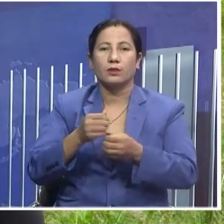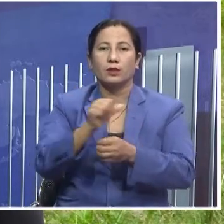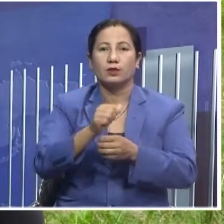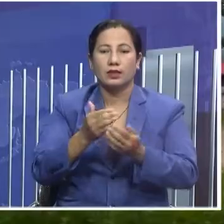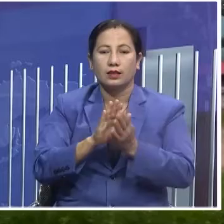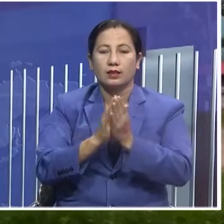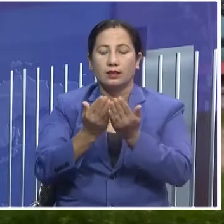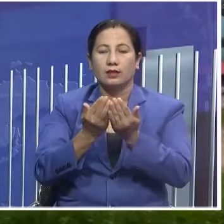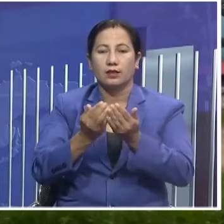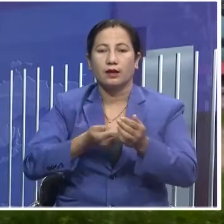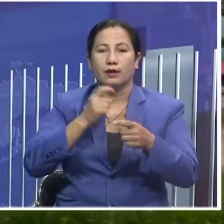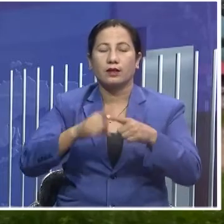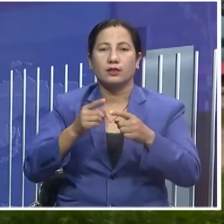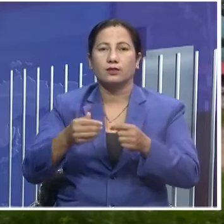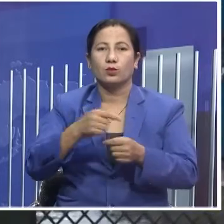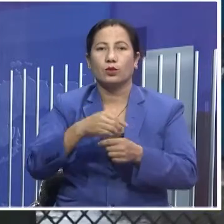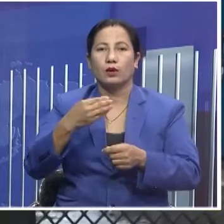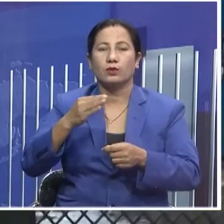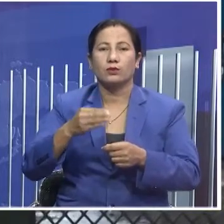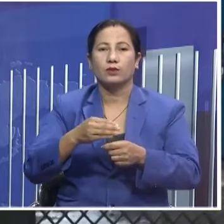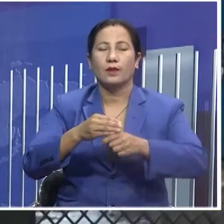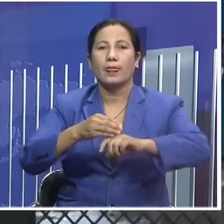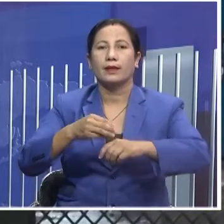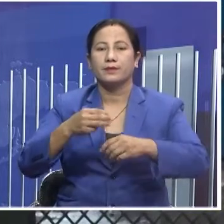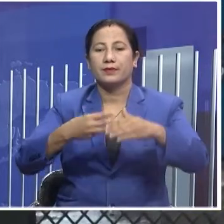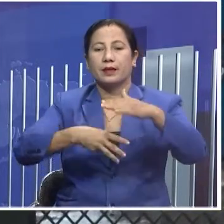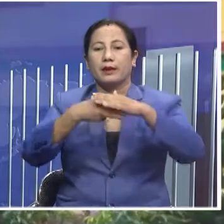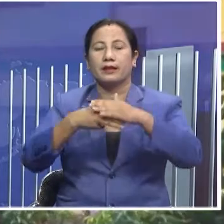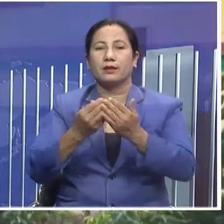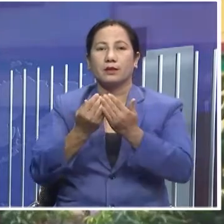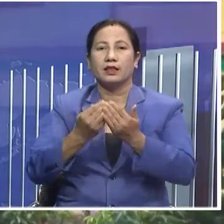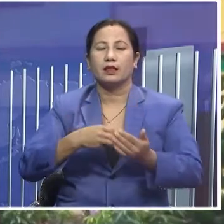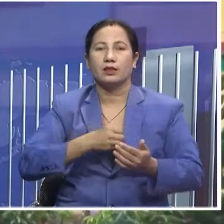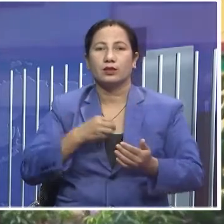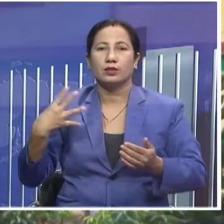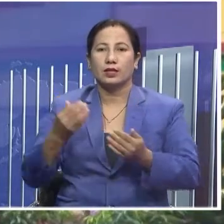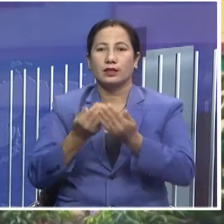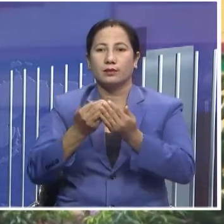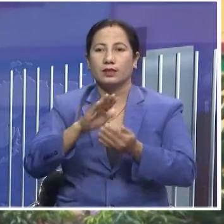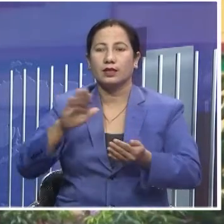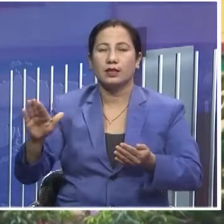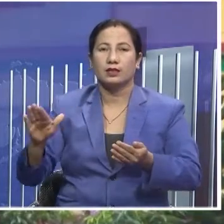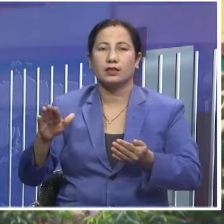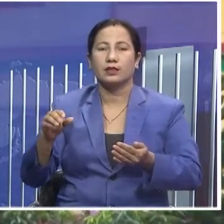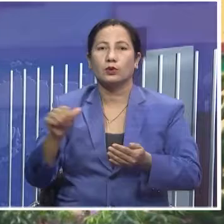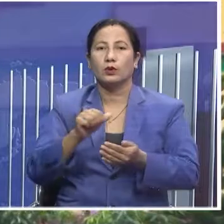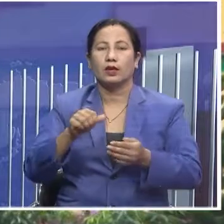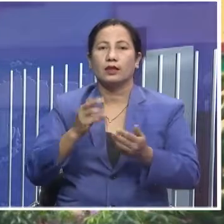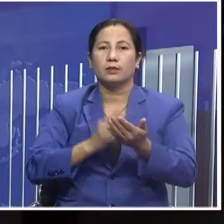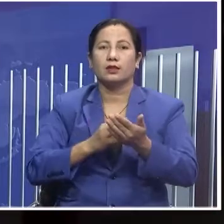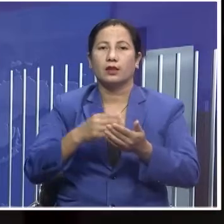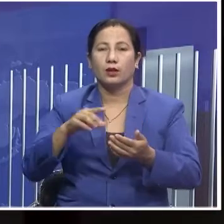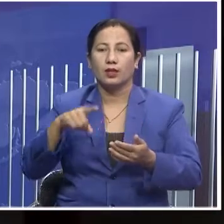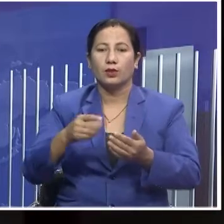आफूलाई खर्च पनि हुन्छ। उहाँ हुनुहुन्छ जनज्योति माध्यमिक विद्यालय सुर्खेतका विद्यार्थी टिका कडेल। उहाँ मात्रै होइन,